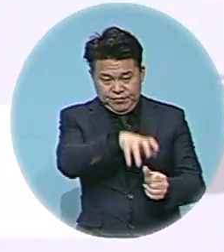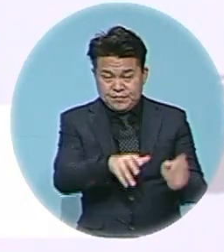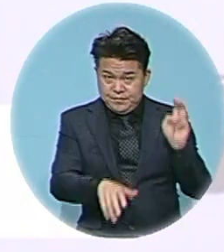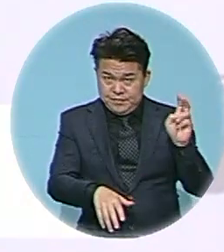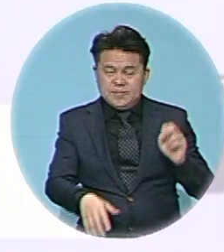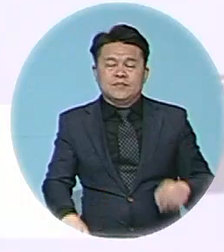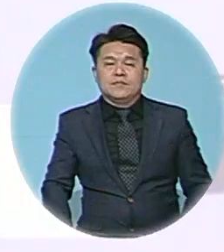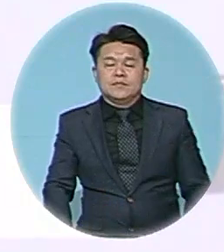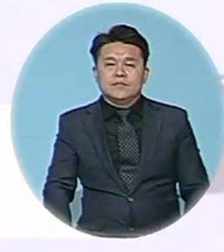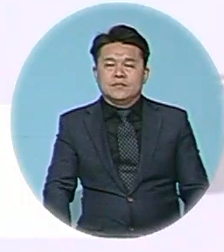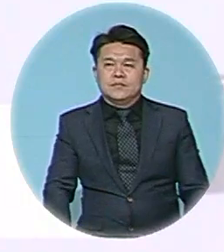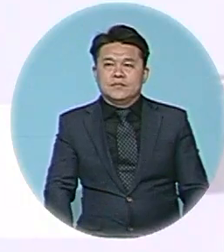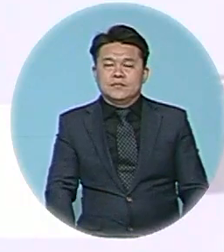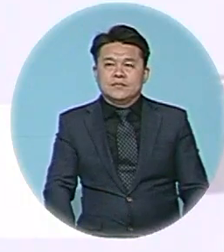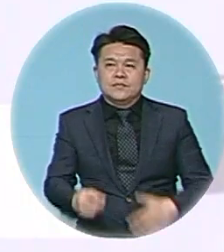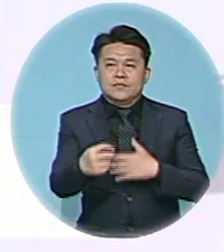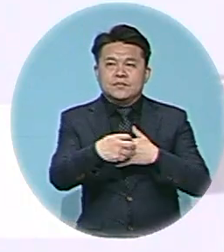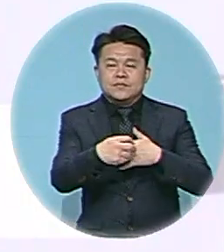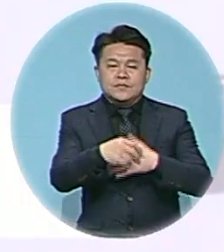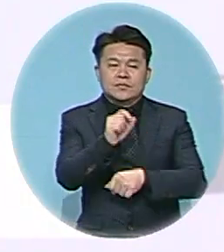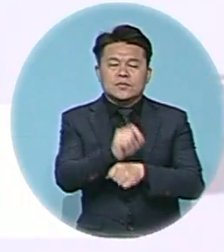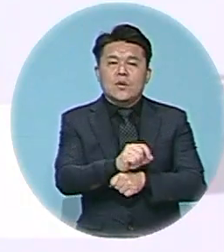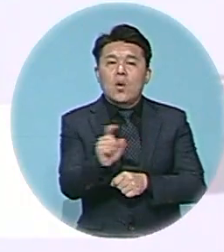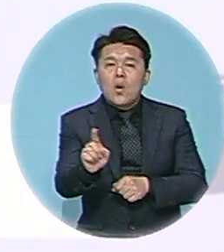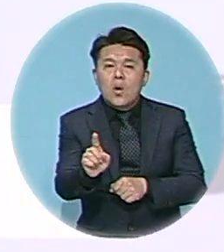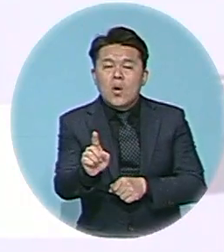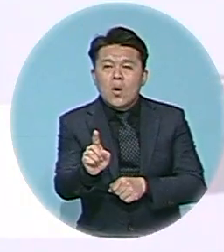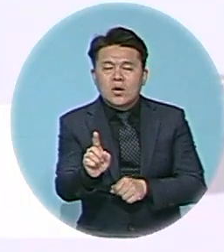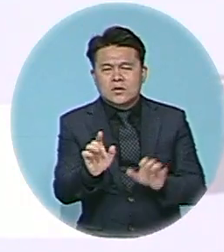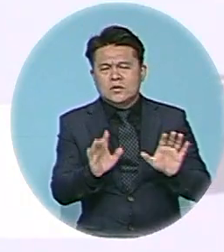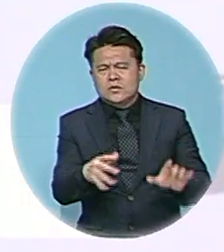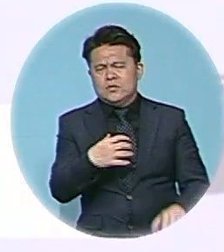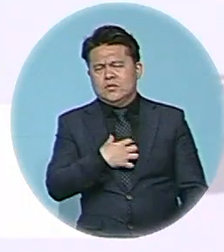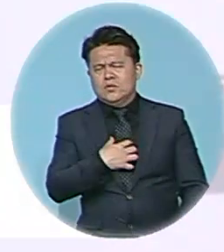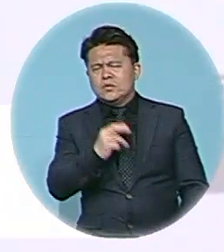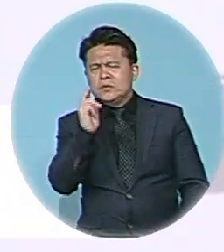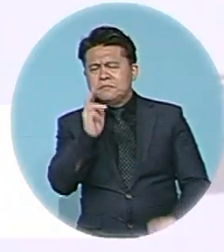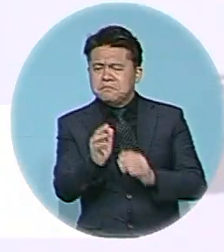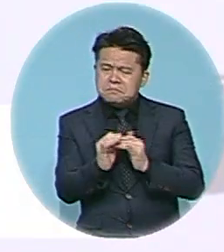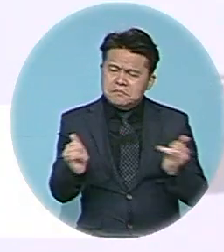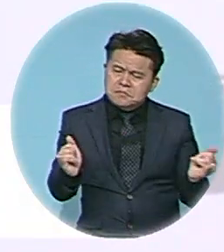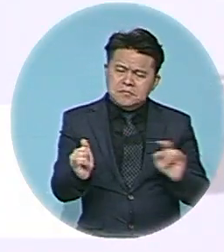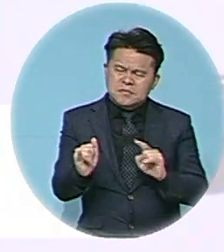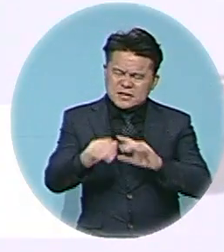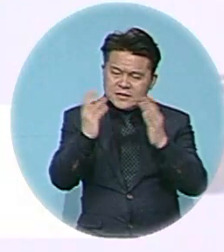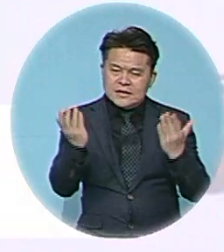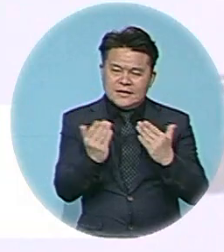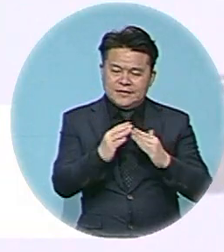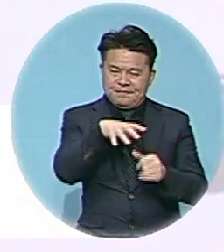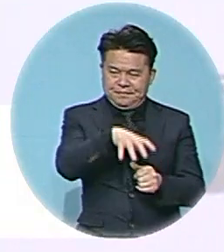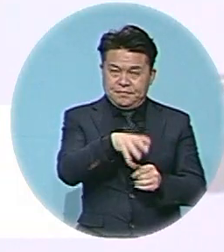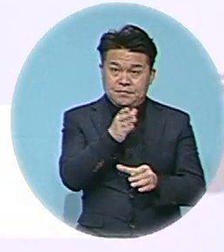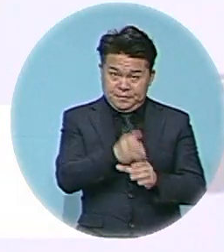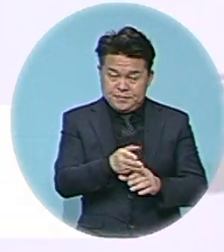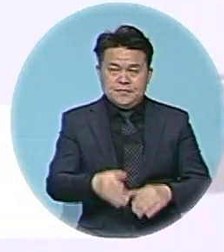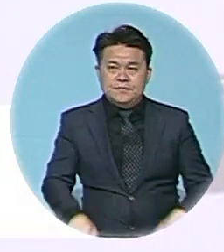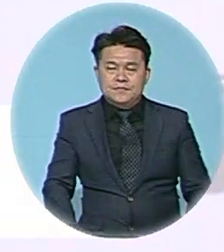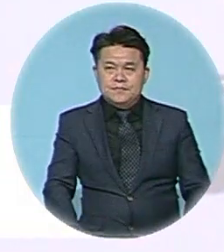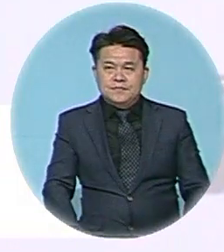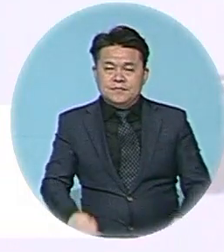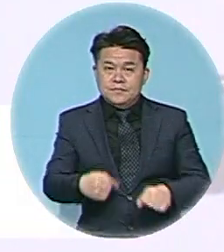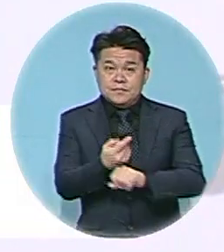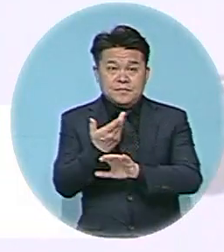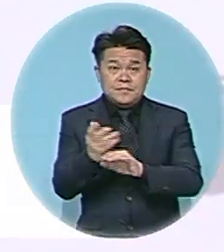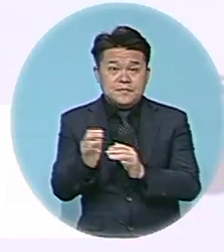것입니다. 병원의 직원들도 위험도가 높은 사람들은 모두 자가격리된 상태이며 그